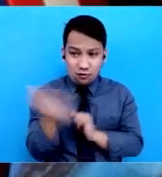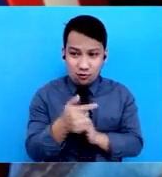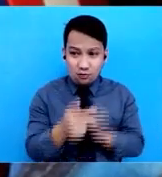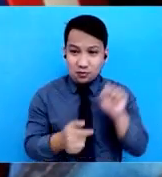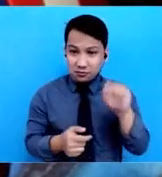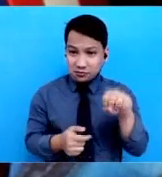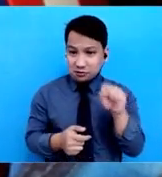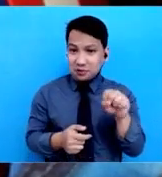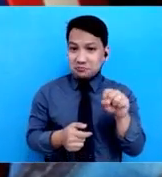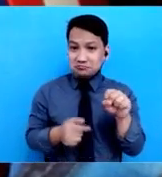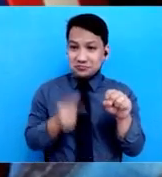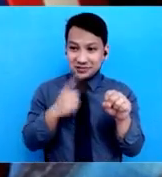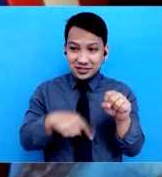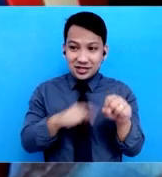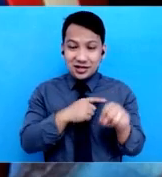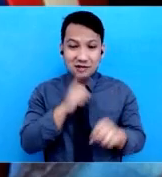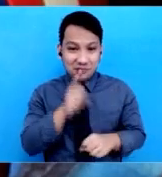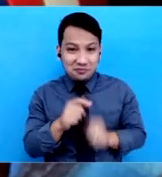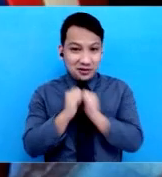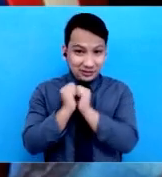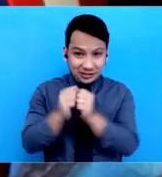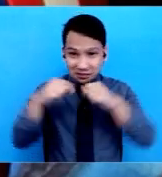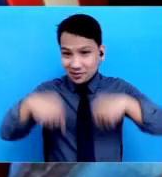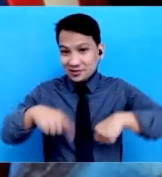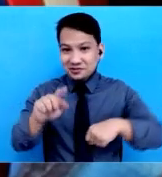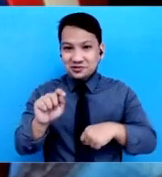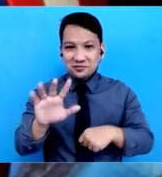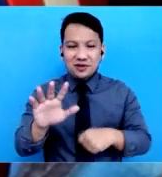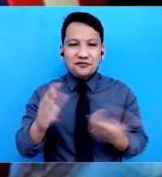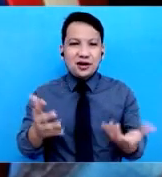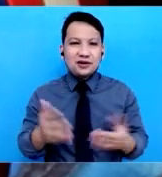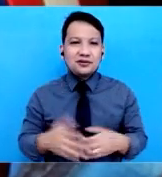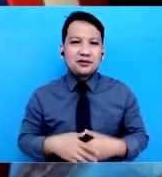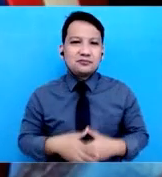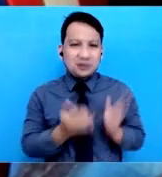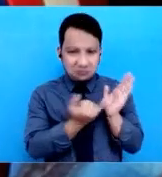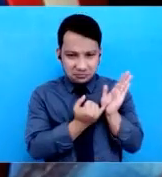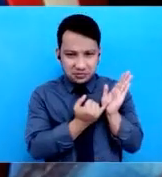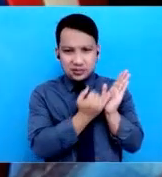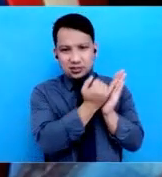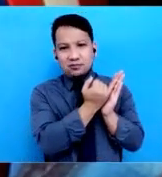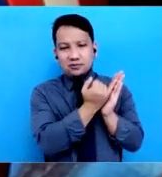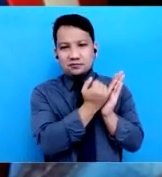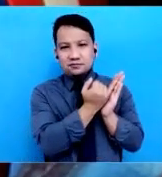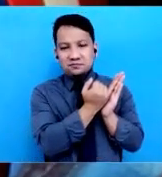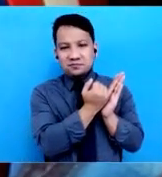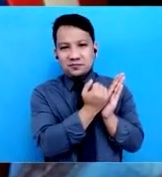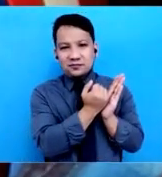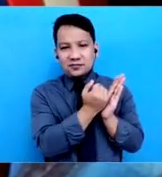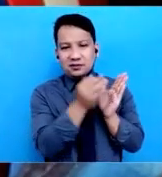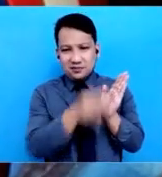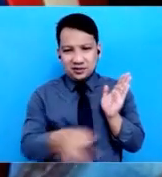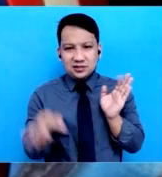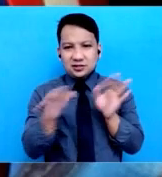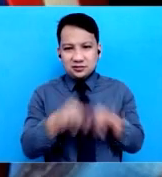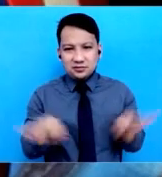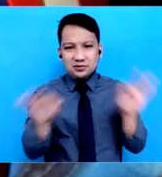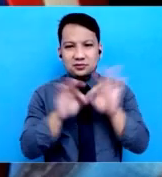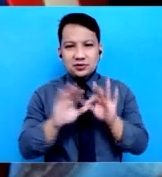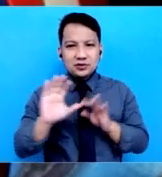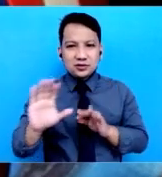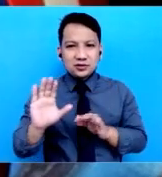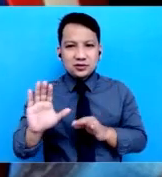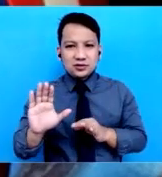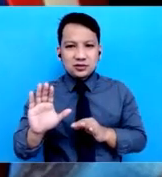o lahat naman ng ating mga kasama dito sa Kapatid Network ay may integridad at credibility. Yan ang pinaka-importante na yung